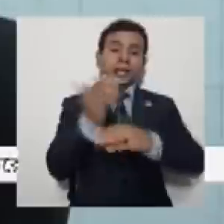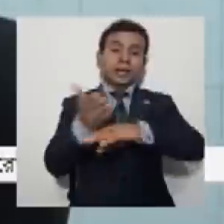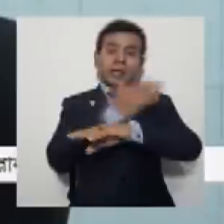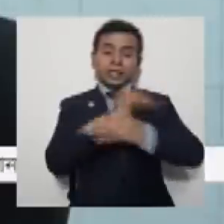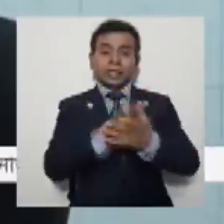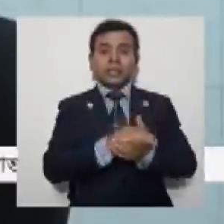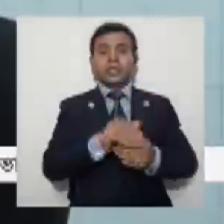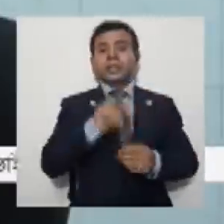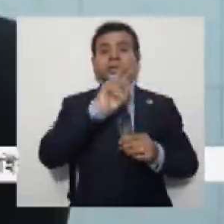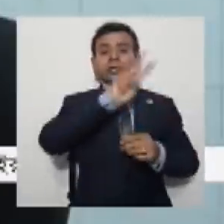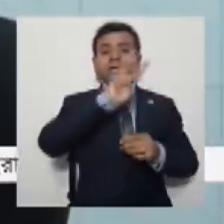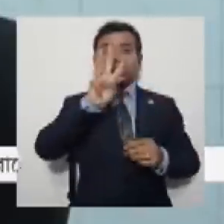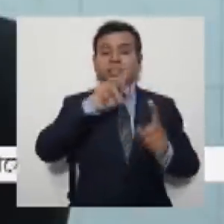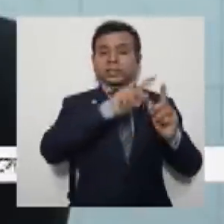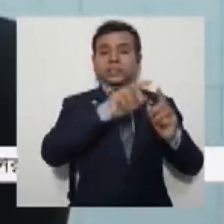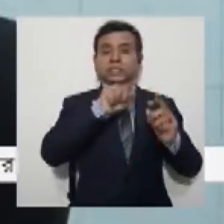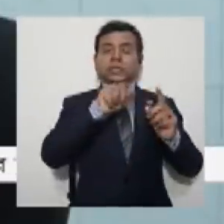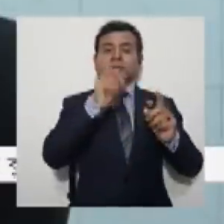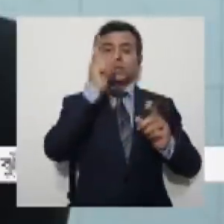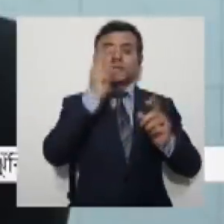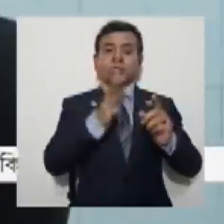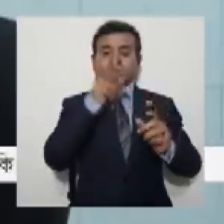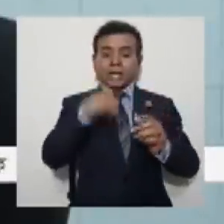আক্রান্ত সংখ্যা ছিল 6 জন আজকে